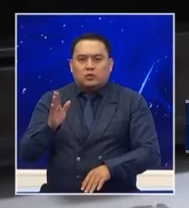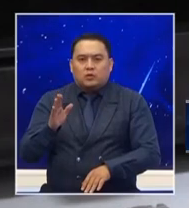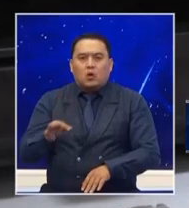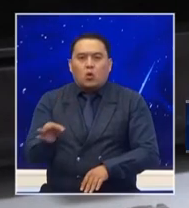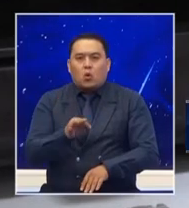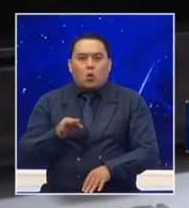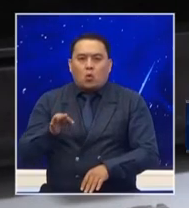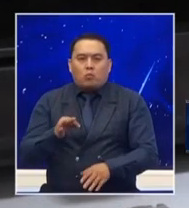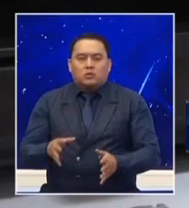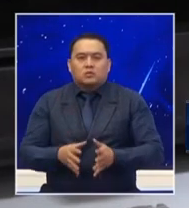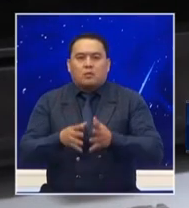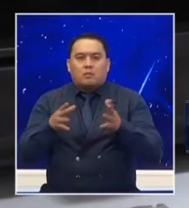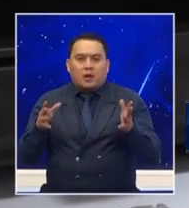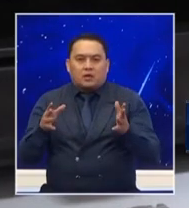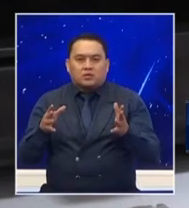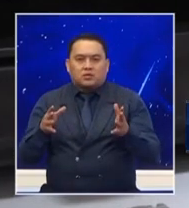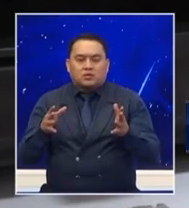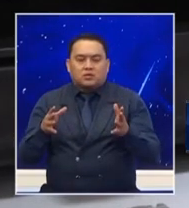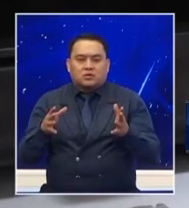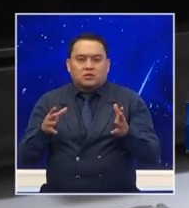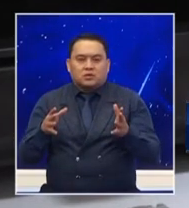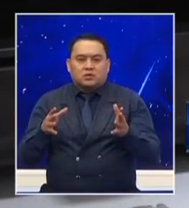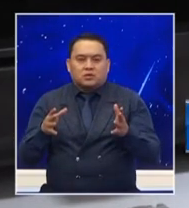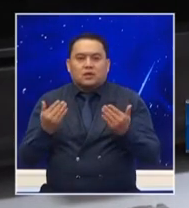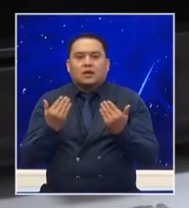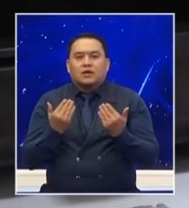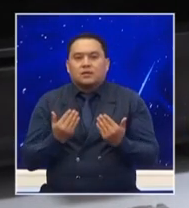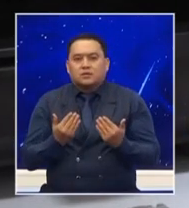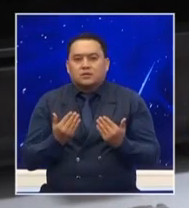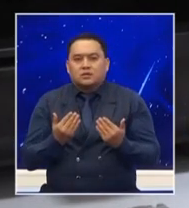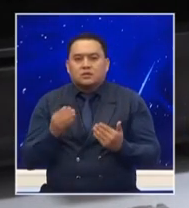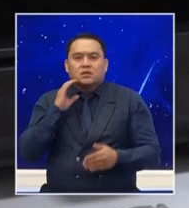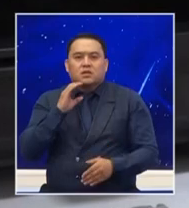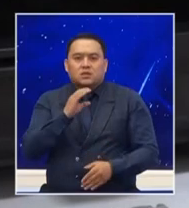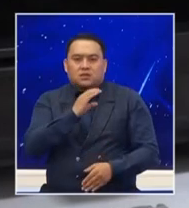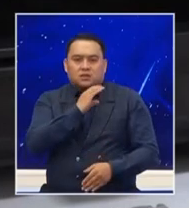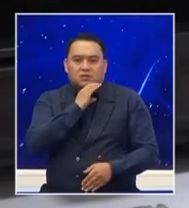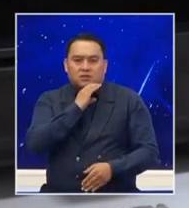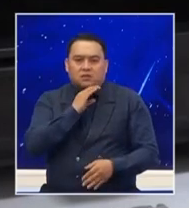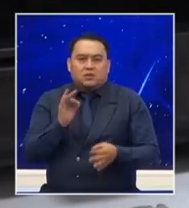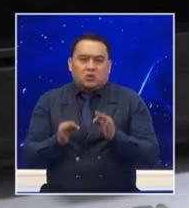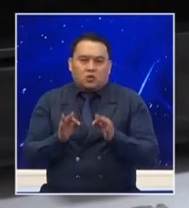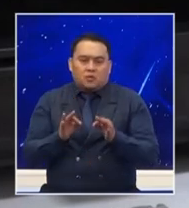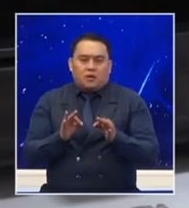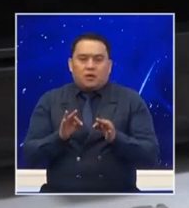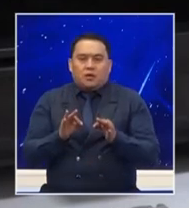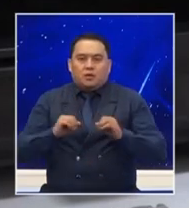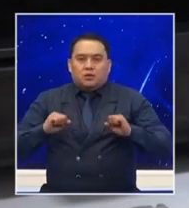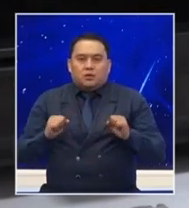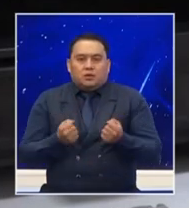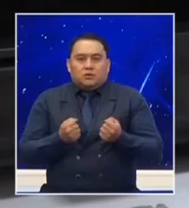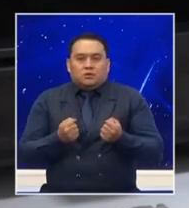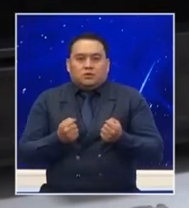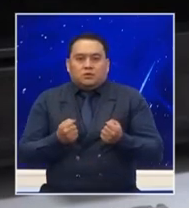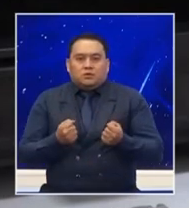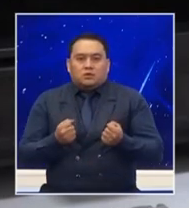облыстың басым бөлігінде шамадан көп болады. Мына солтүстік батыс шақта ғана нормада тыс болмайды,